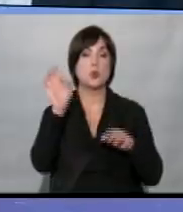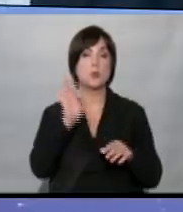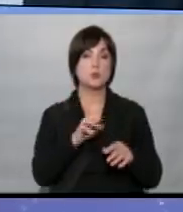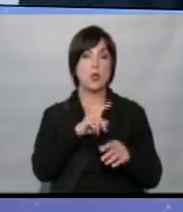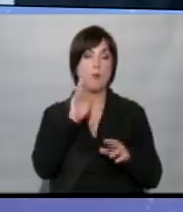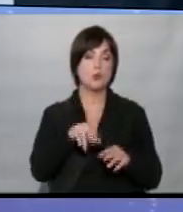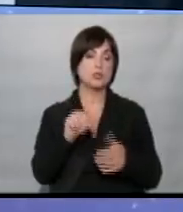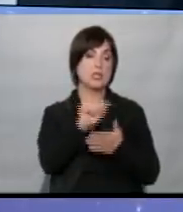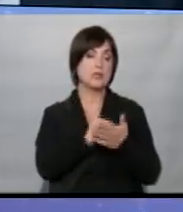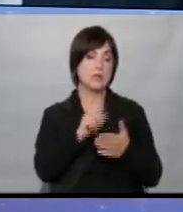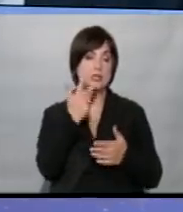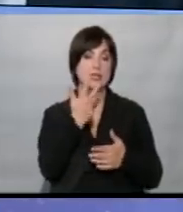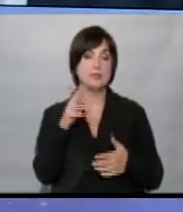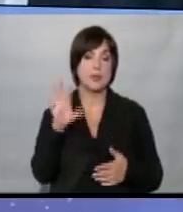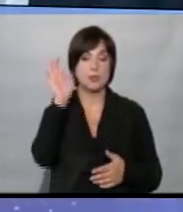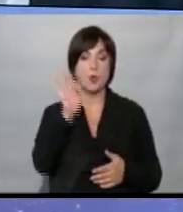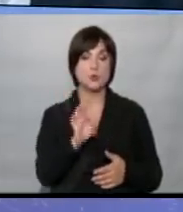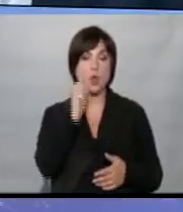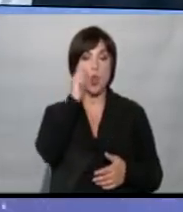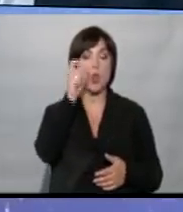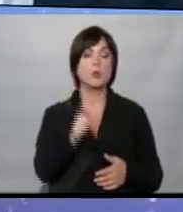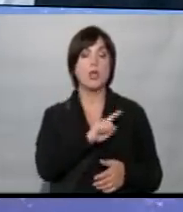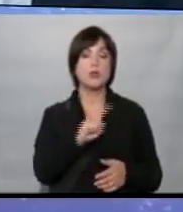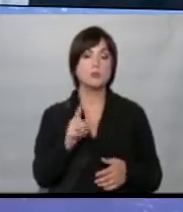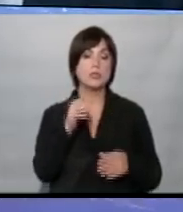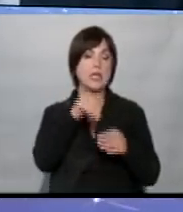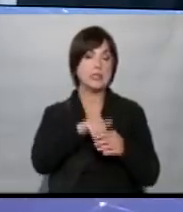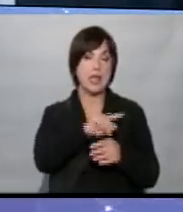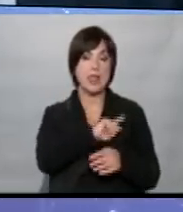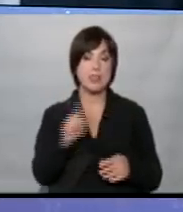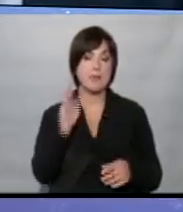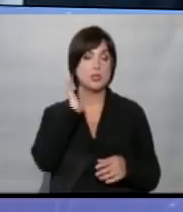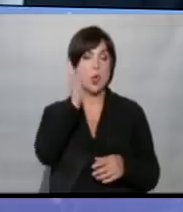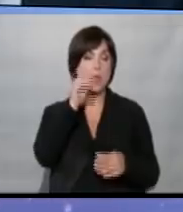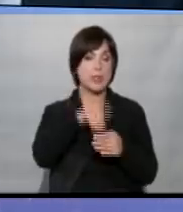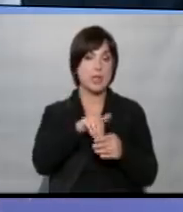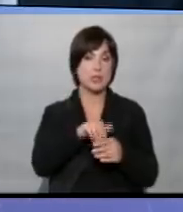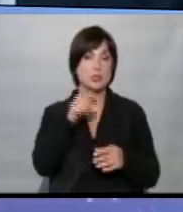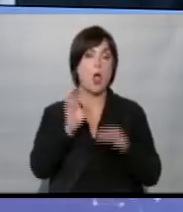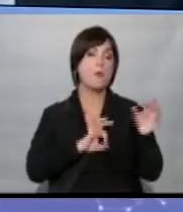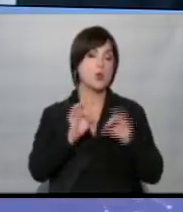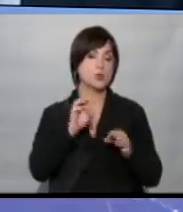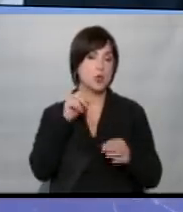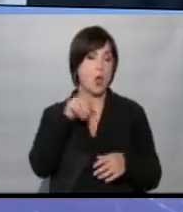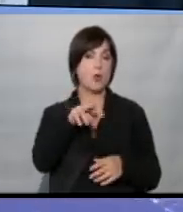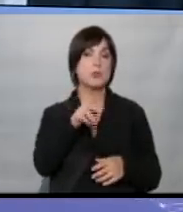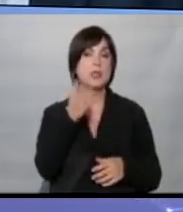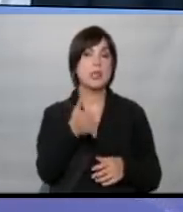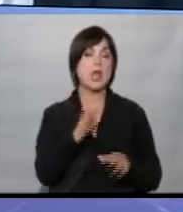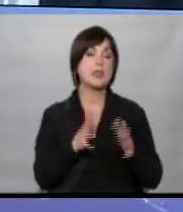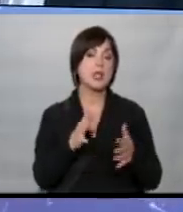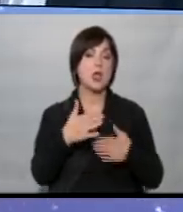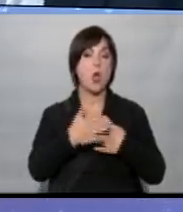да отпишете едно 35%. Луѓе кои за било што да се гласа, нема да гласат, бидејќи тоа е просечната излезеност, така да